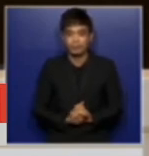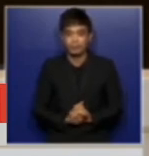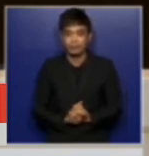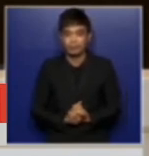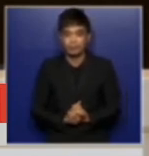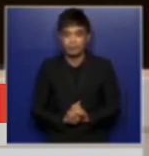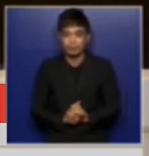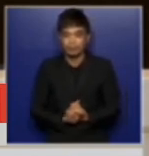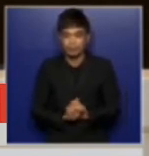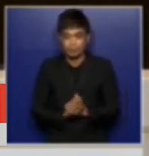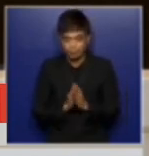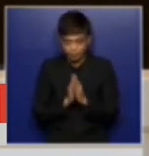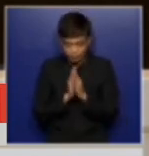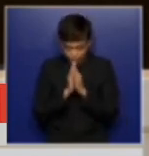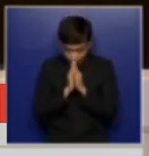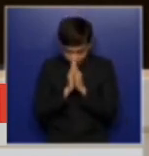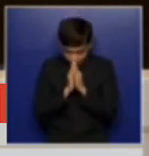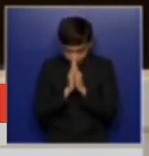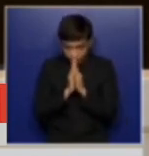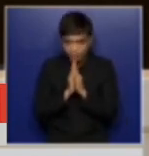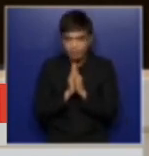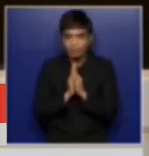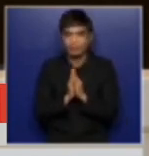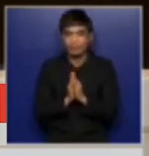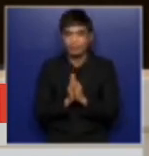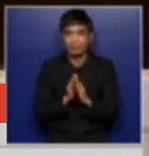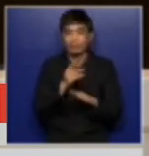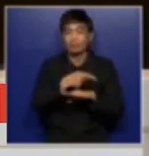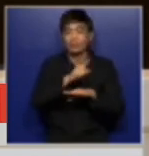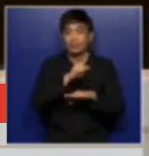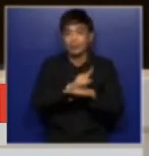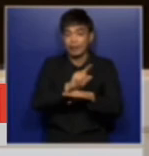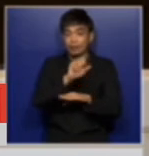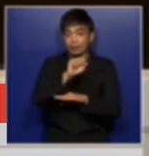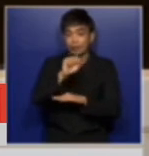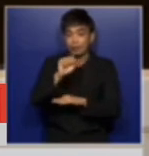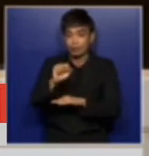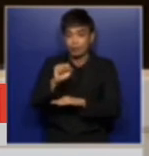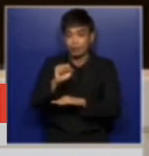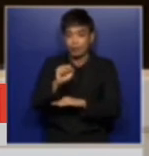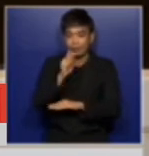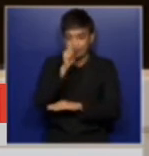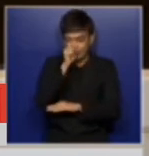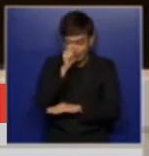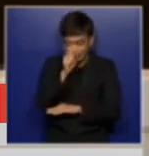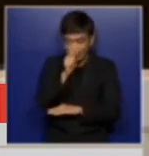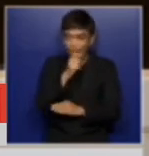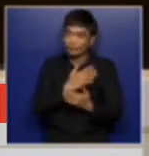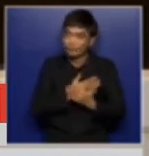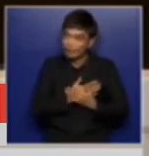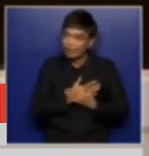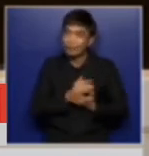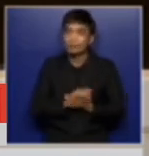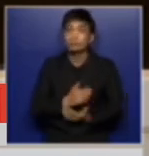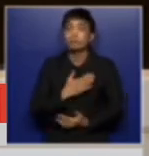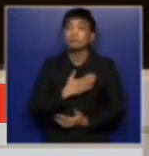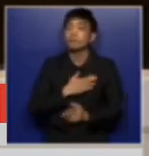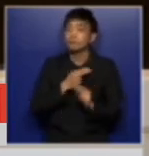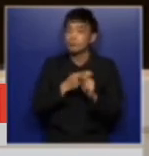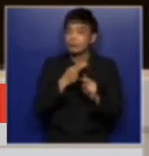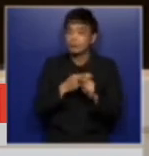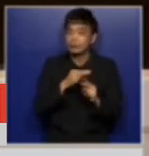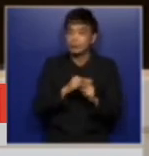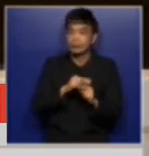กราบเรียนท่านประธานสภาผู้แทนราษฎรที่เคารพครับกระผมนาวากาศเอกอนุดิษฐ์นคร